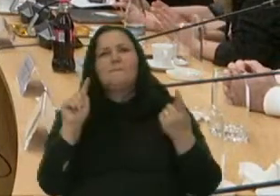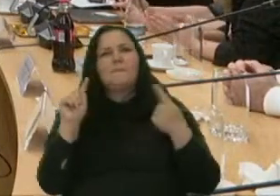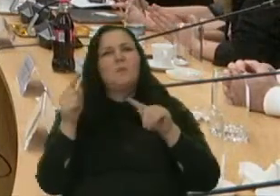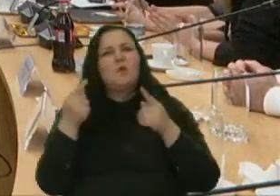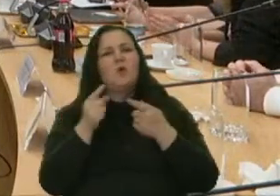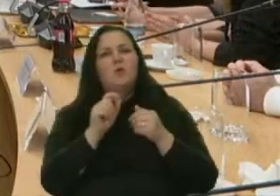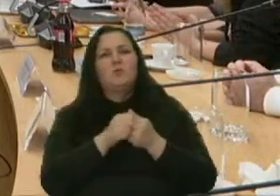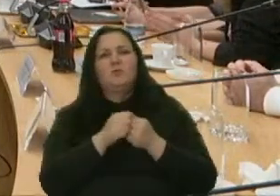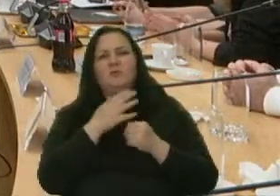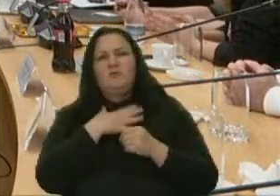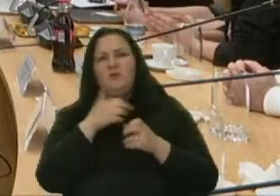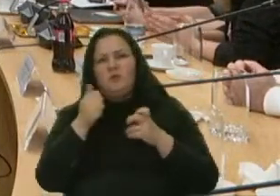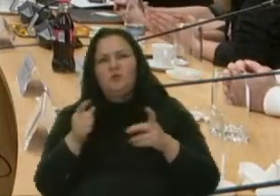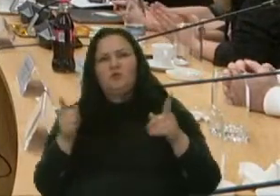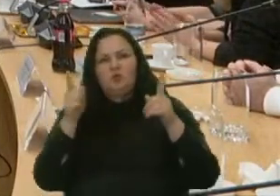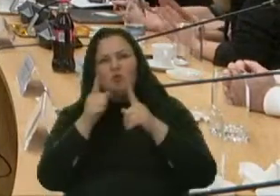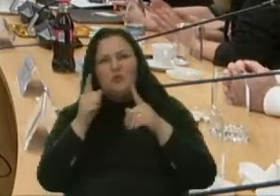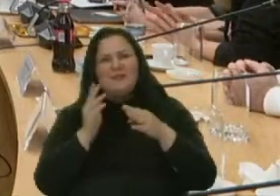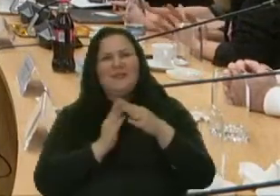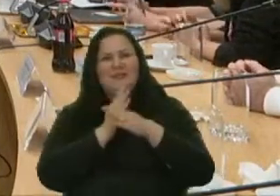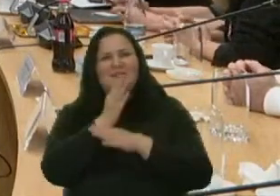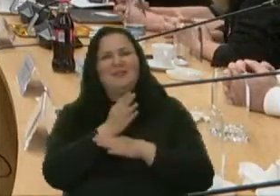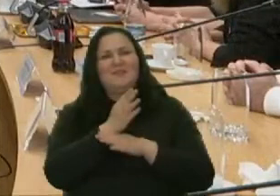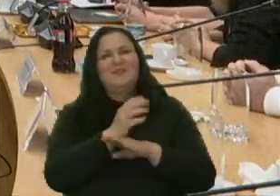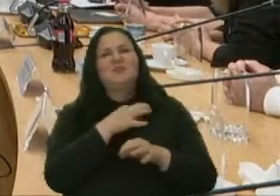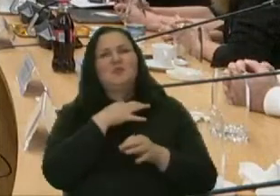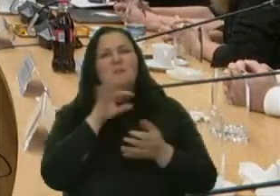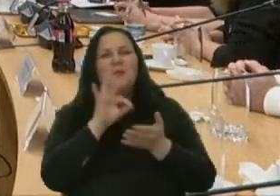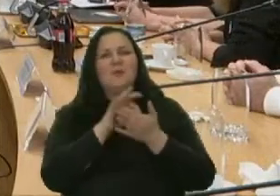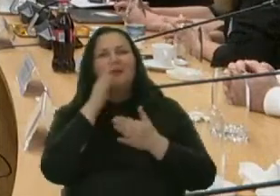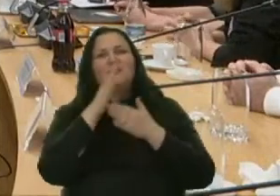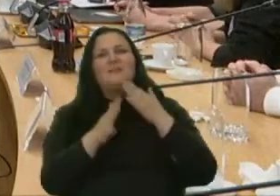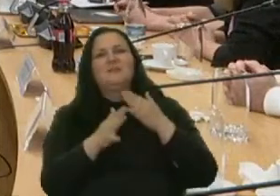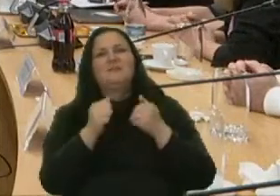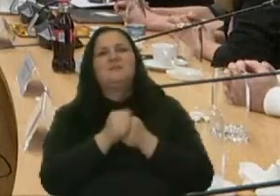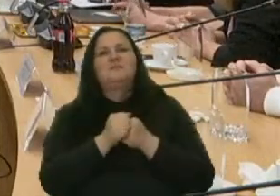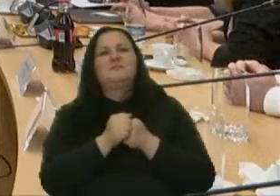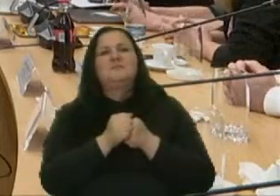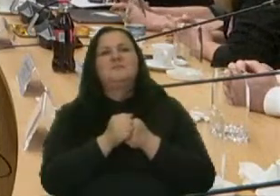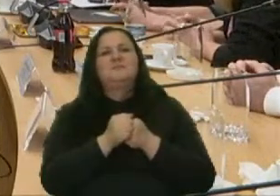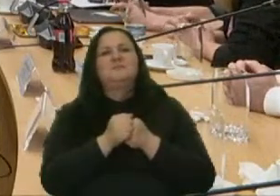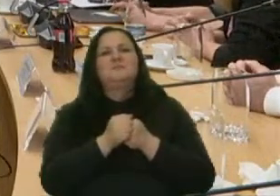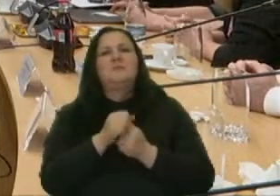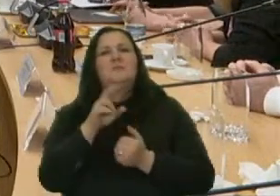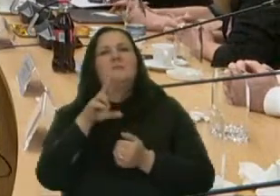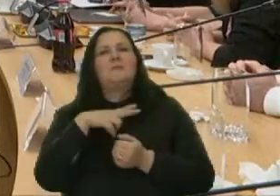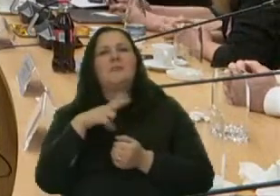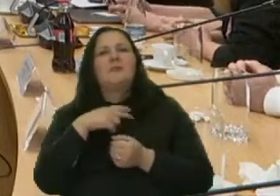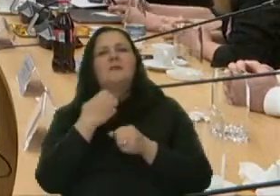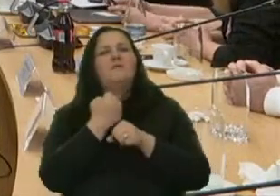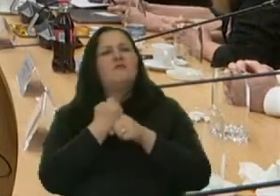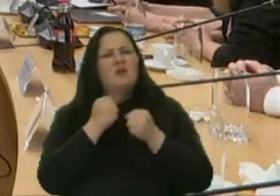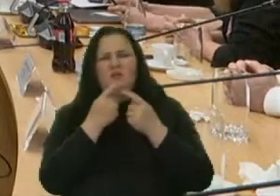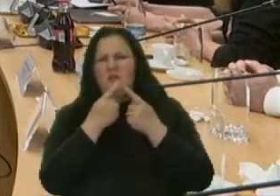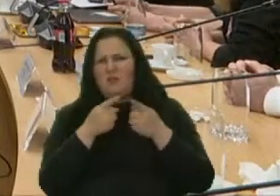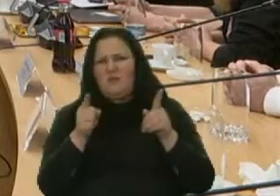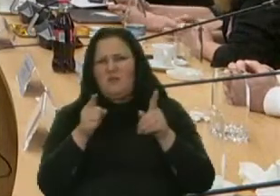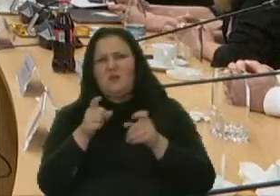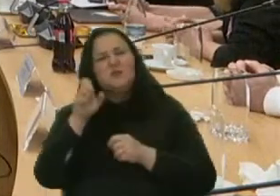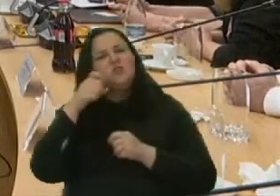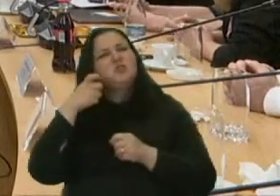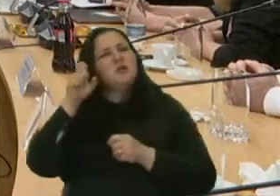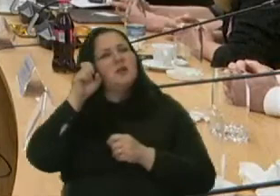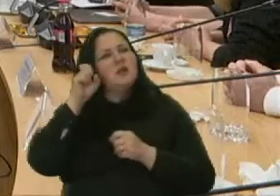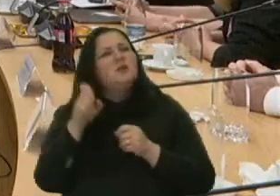vrea doar o scurtă intervenție de tot și promit că este ultima Suntem foarte diferiți și cred